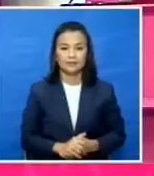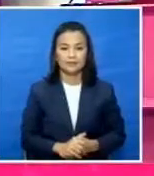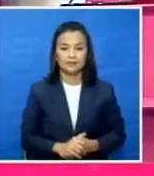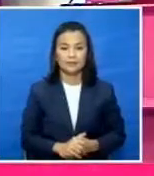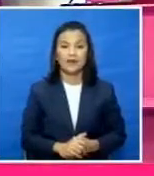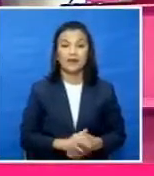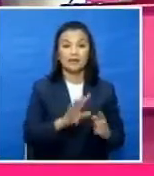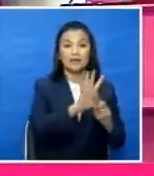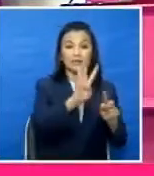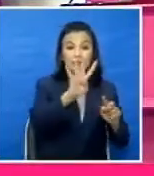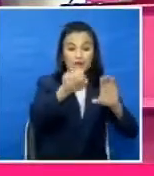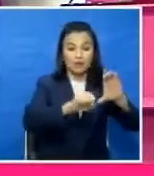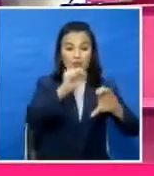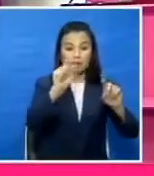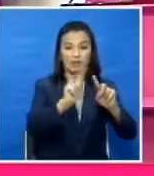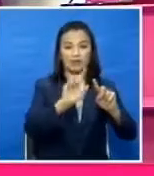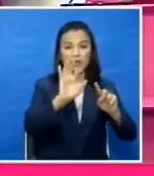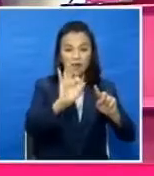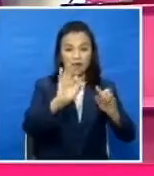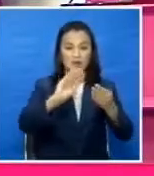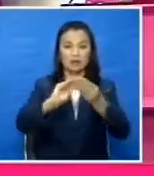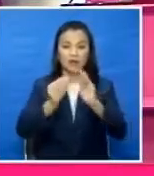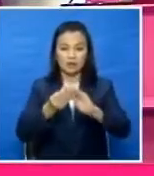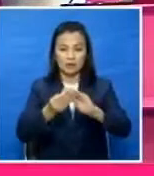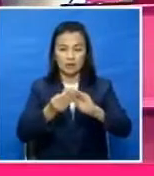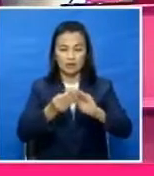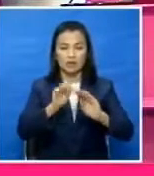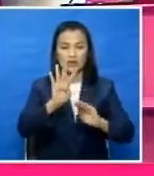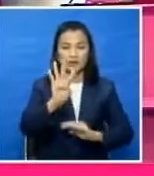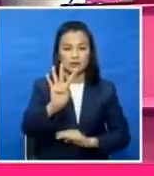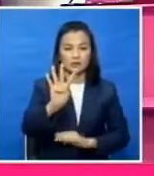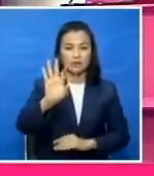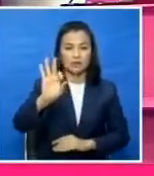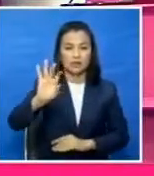อันดับที่4หมุนครั้งที่9เลขที่ออก